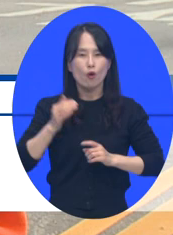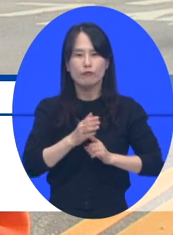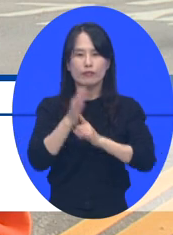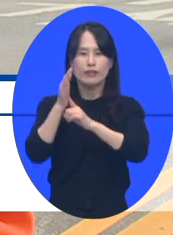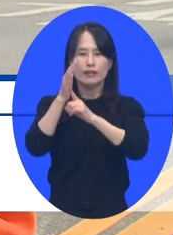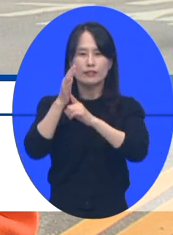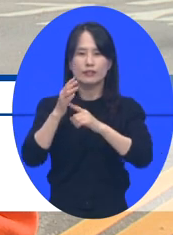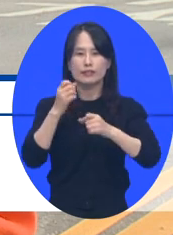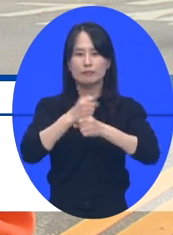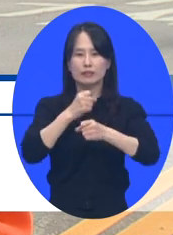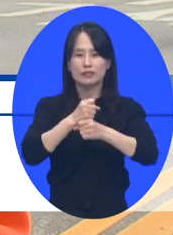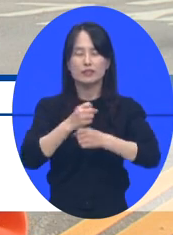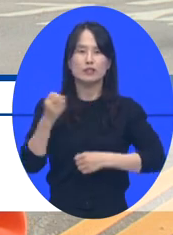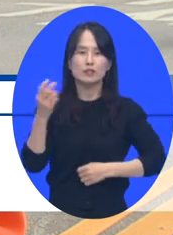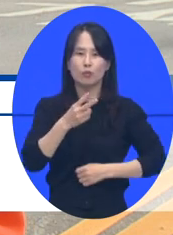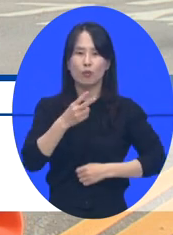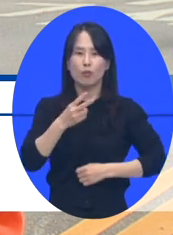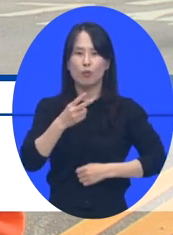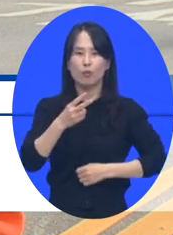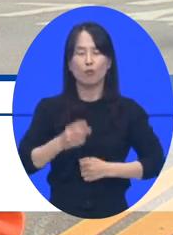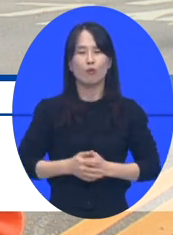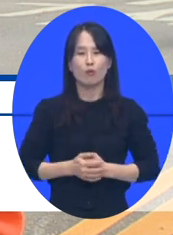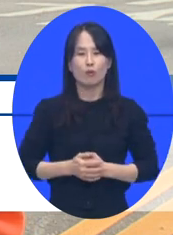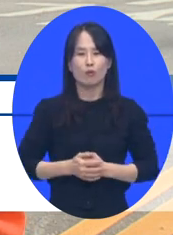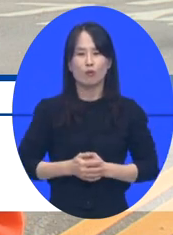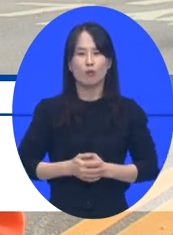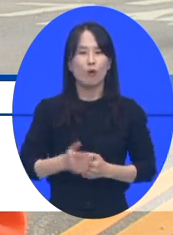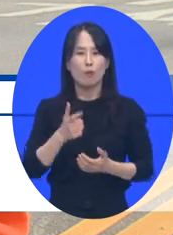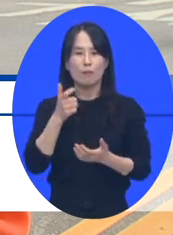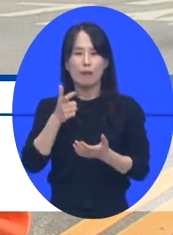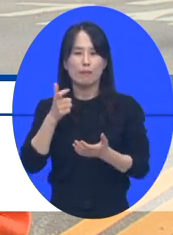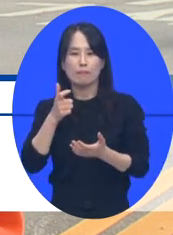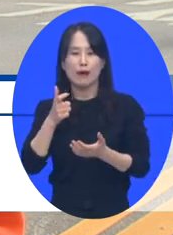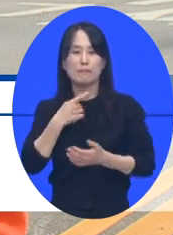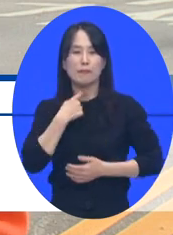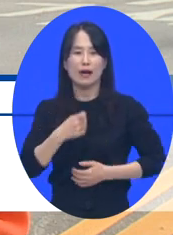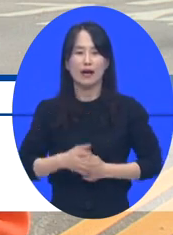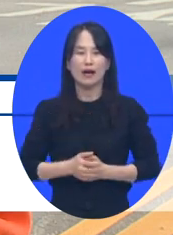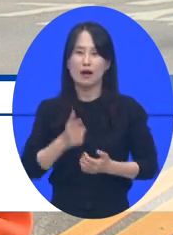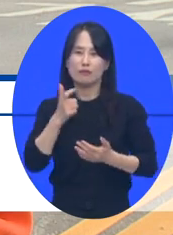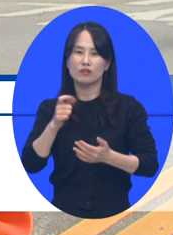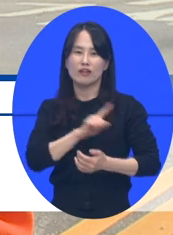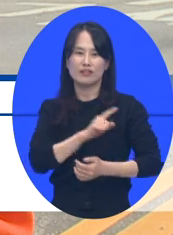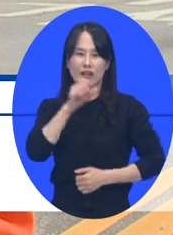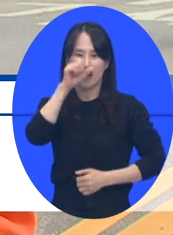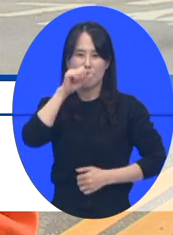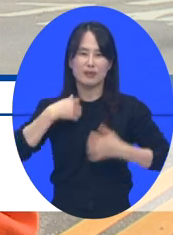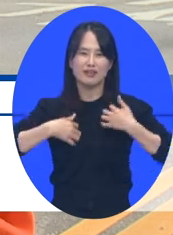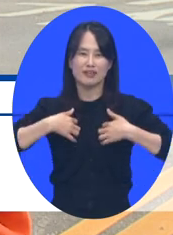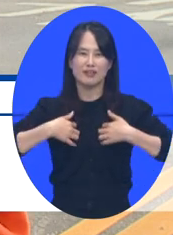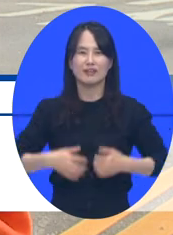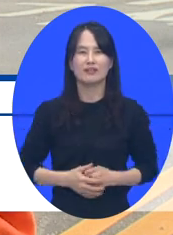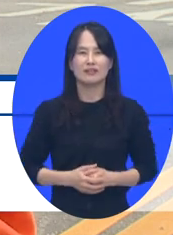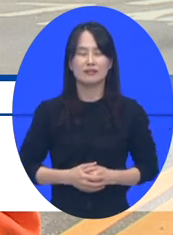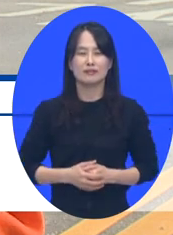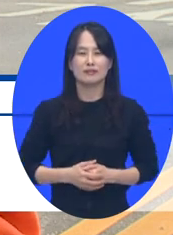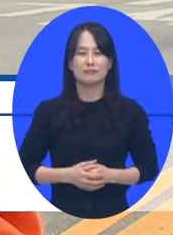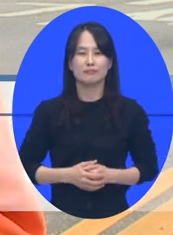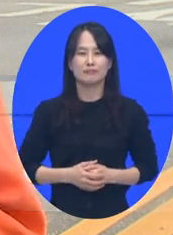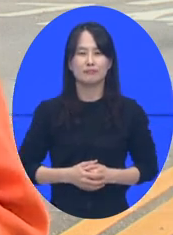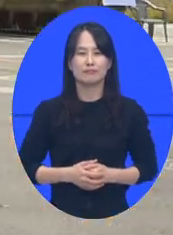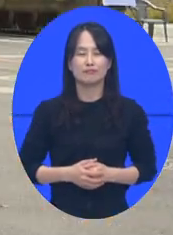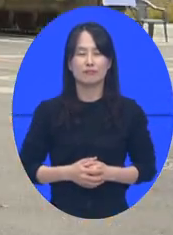기 만들기랑 또 쓰는 거 해봤는데 총 쏘는게 제일